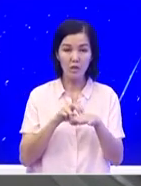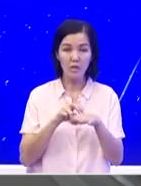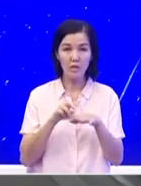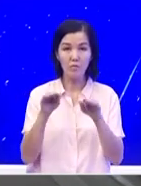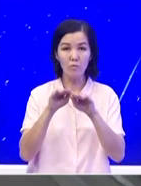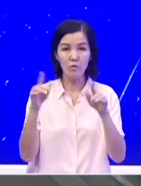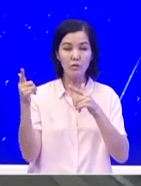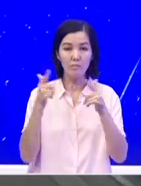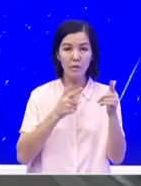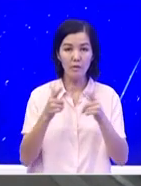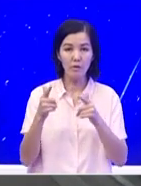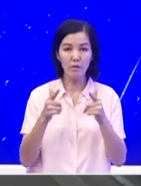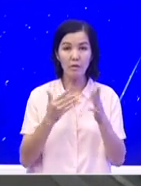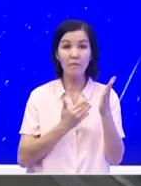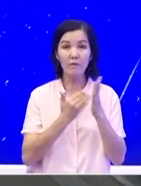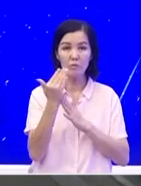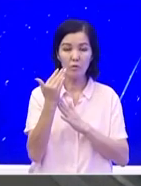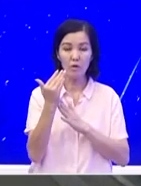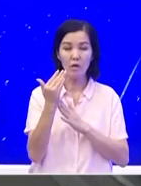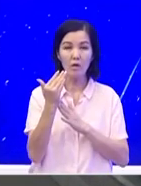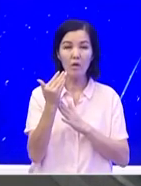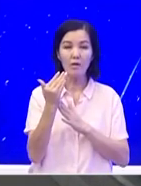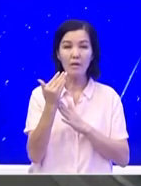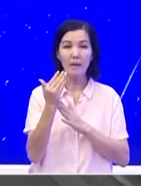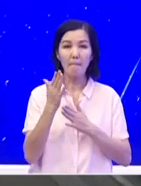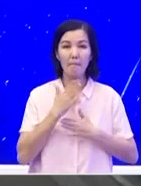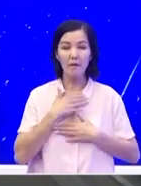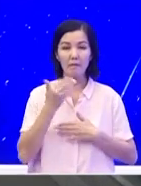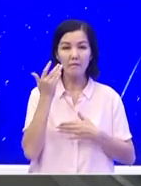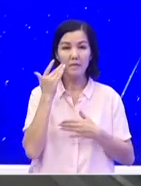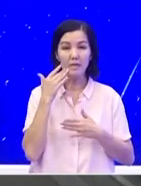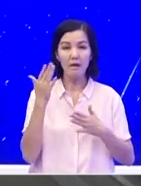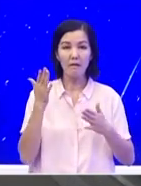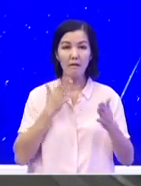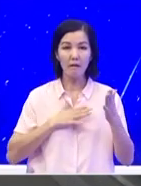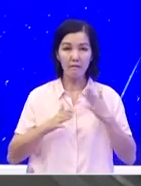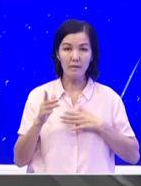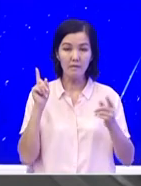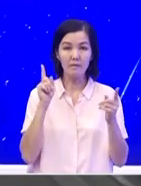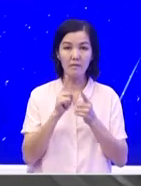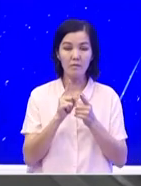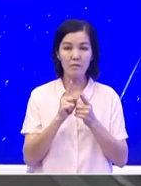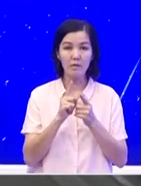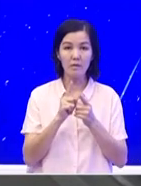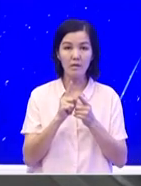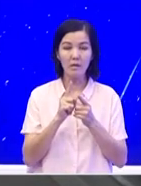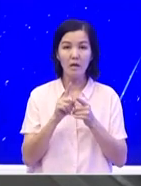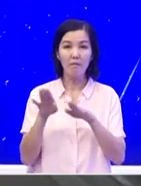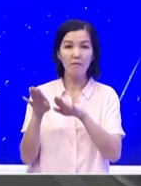уровень подготовки врачей достаточно высокий, и мне всегда радостно встречать коллег, с которыми мы разговариваем на одном